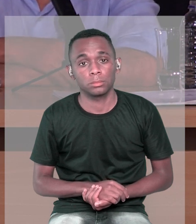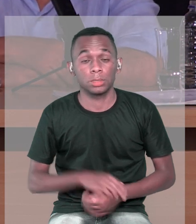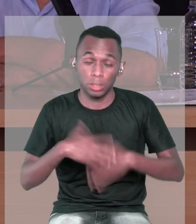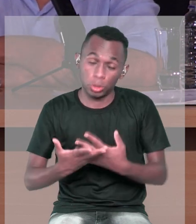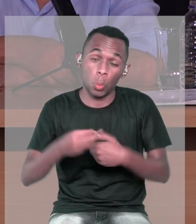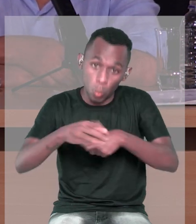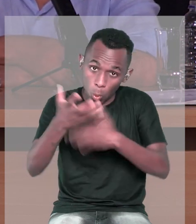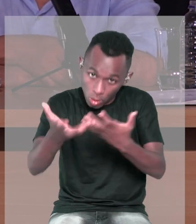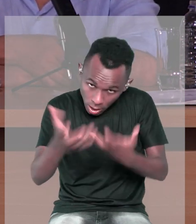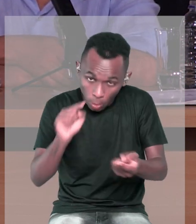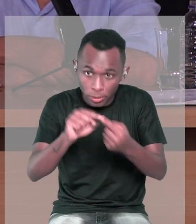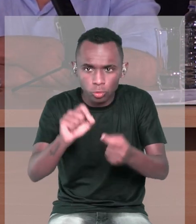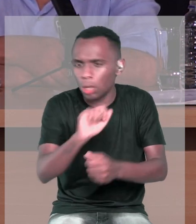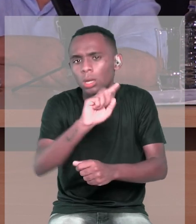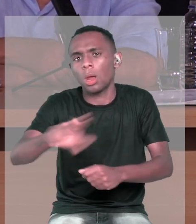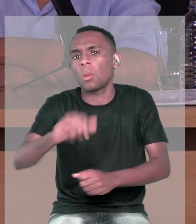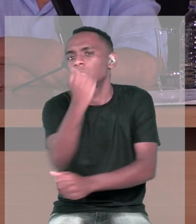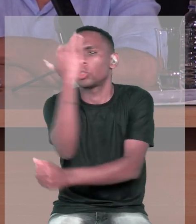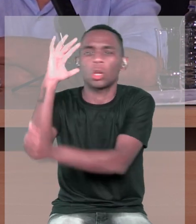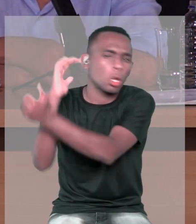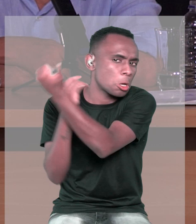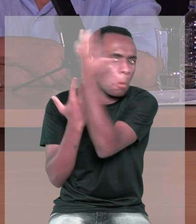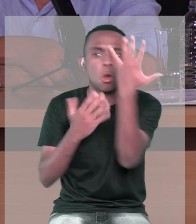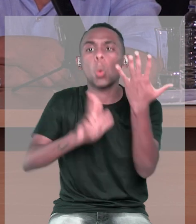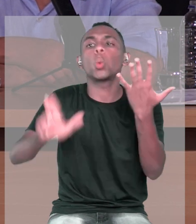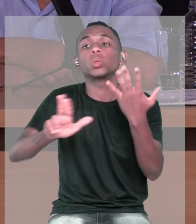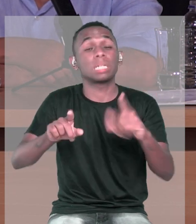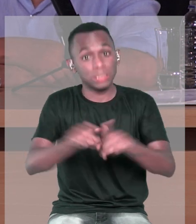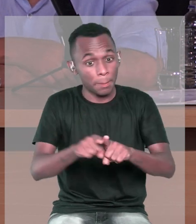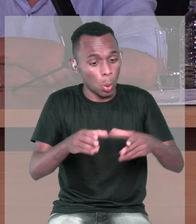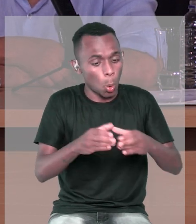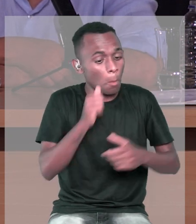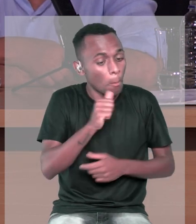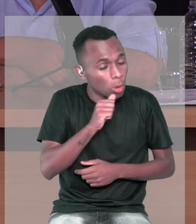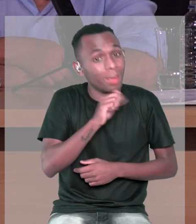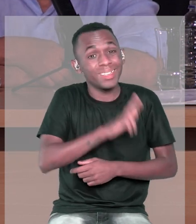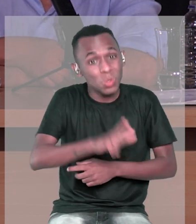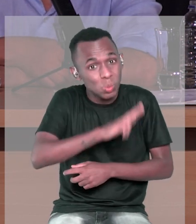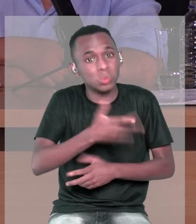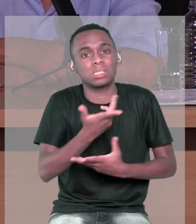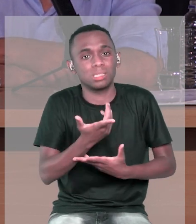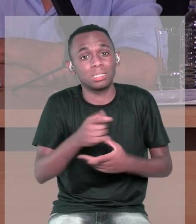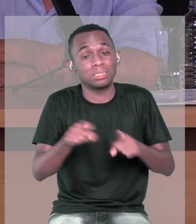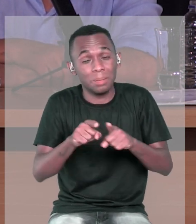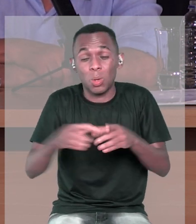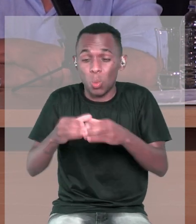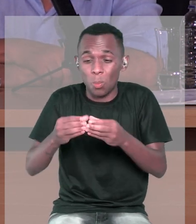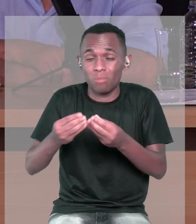dizer que não é só a natureza que é abusada, né? Existem as mulheres e os mais